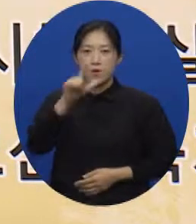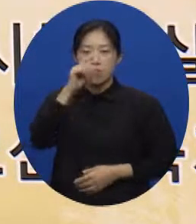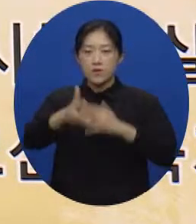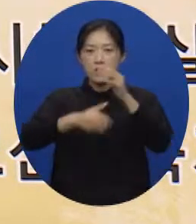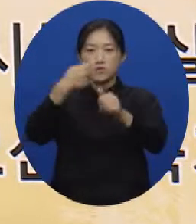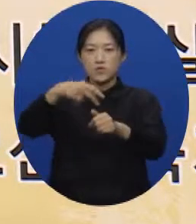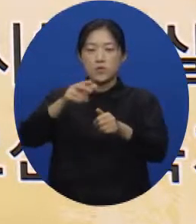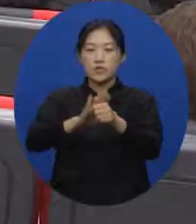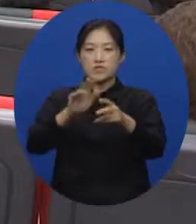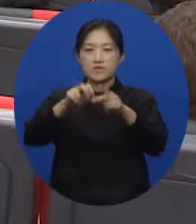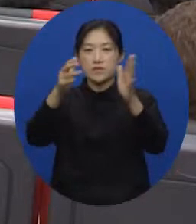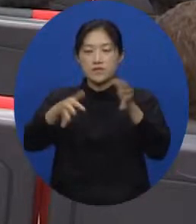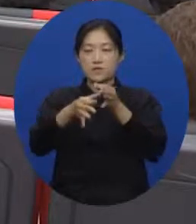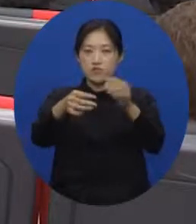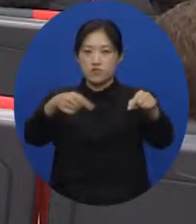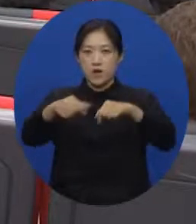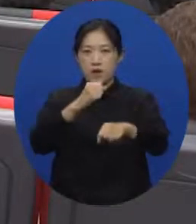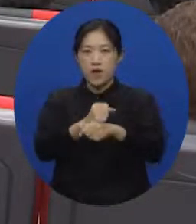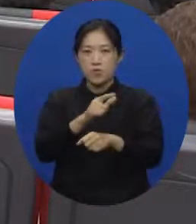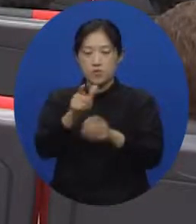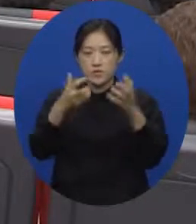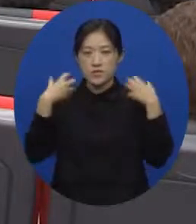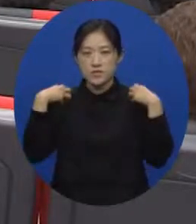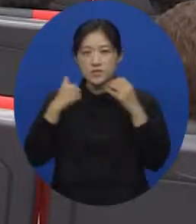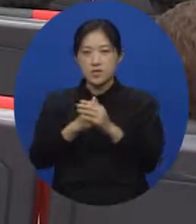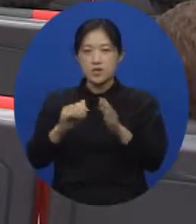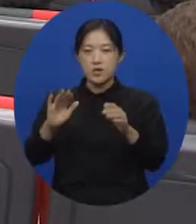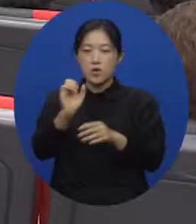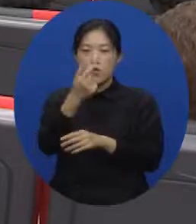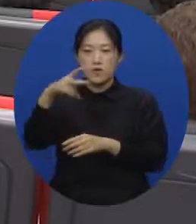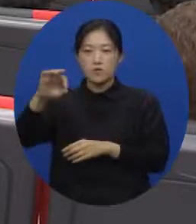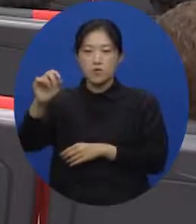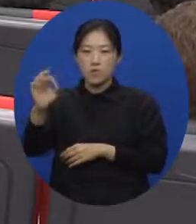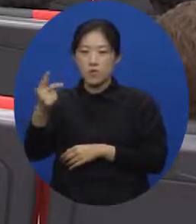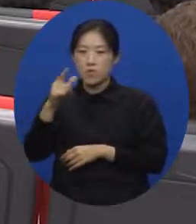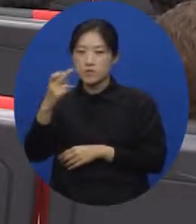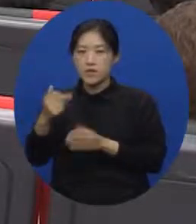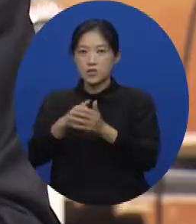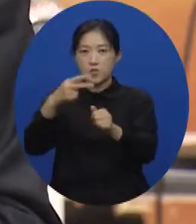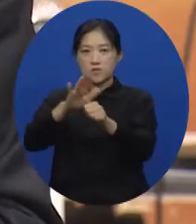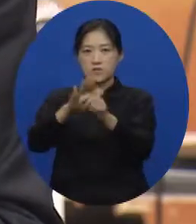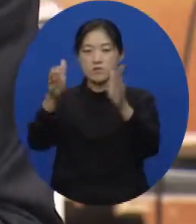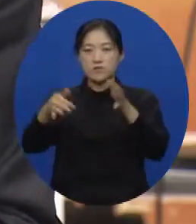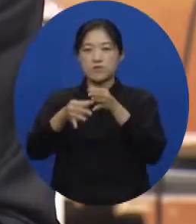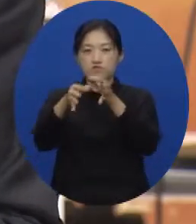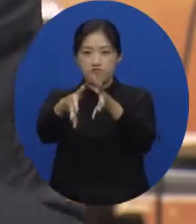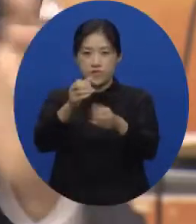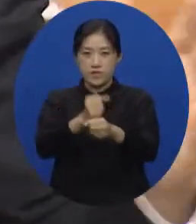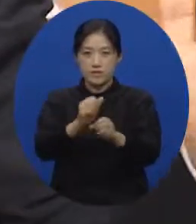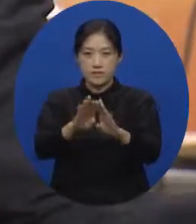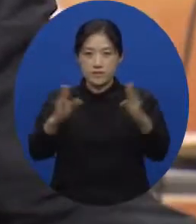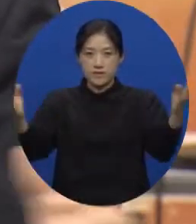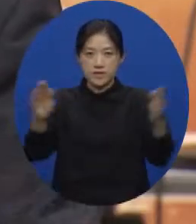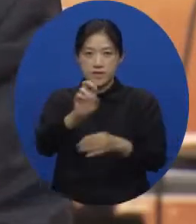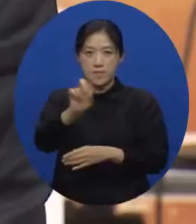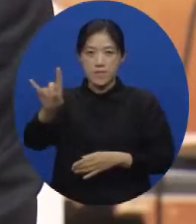오산 혁신교육지원센터가 주관하고 오산시와 화성오산교육지원청에서 후원한 이번